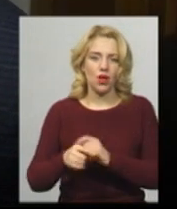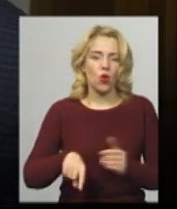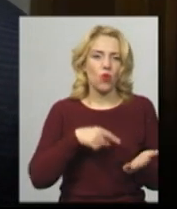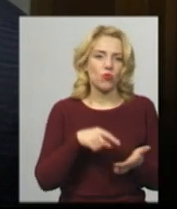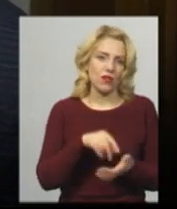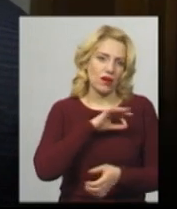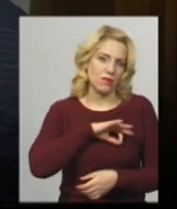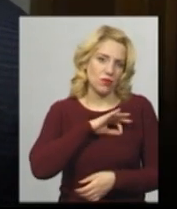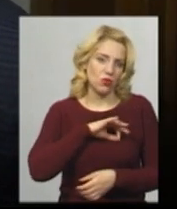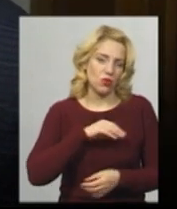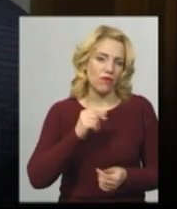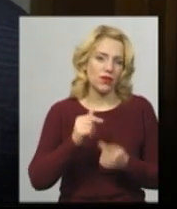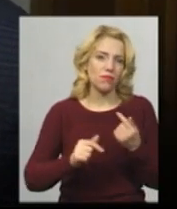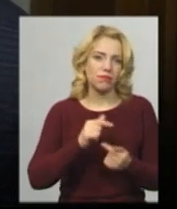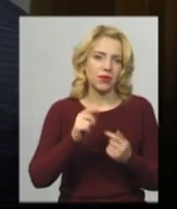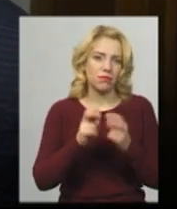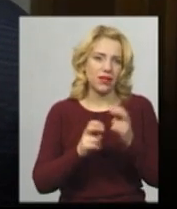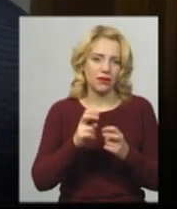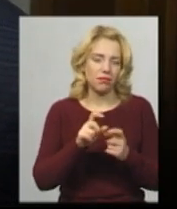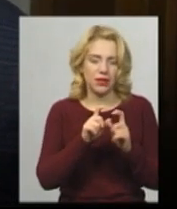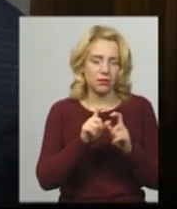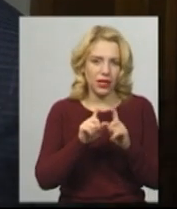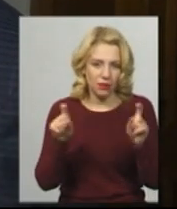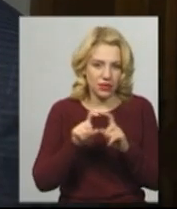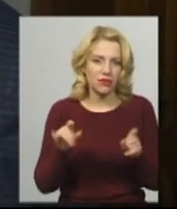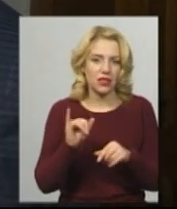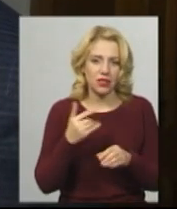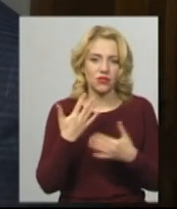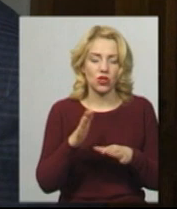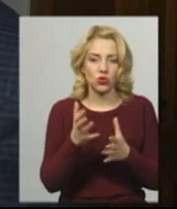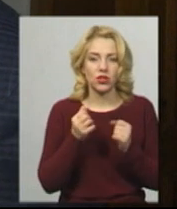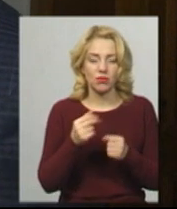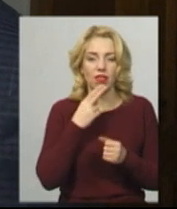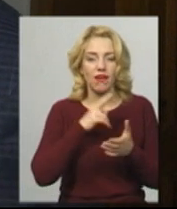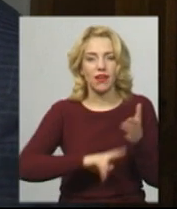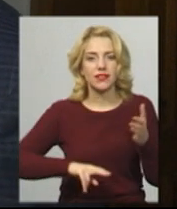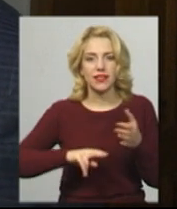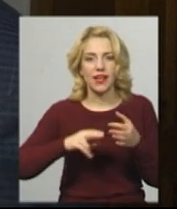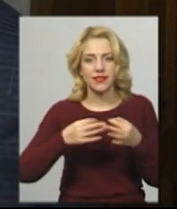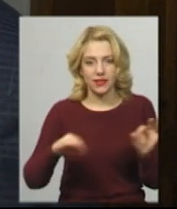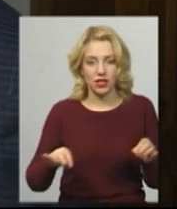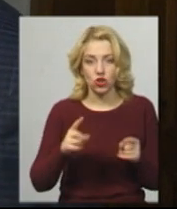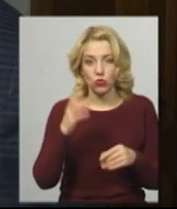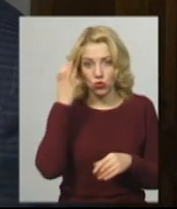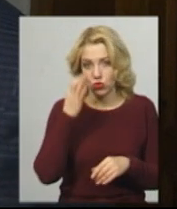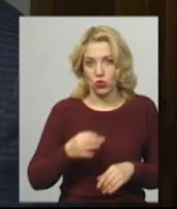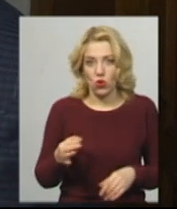вже майже 50% отримали ліцензії. Чому